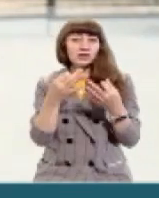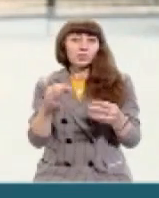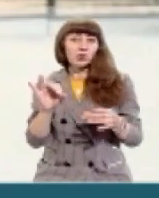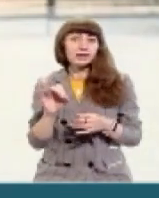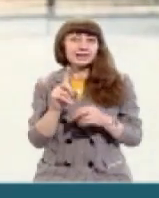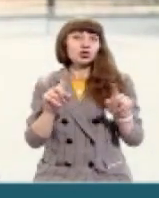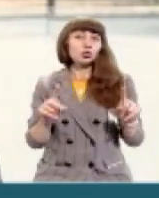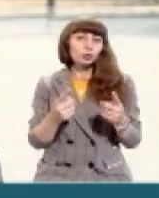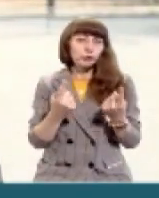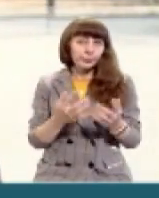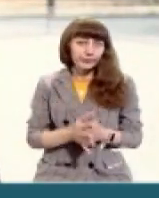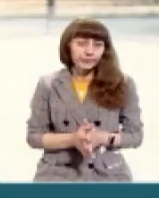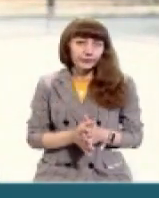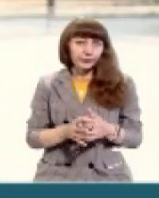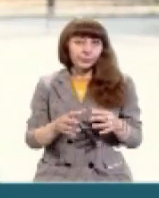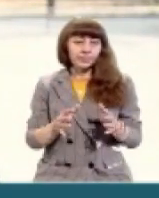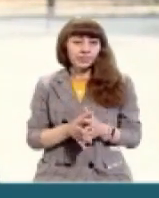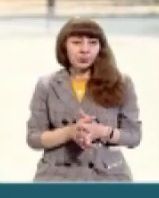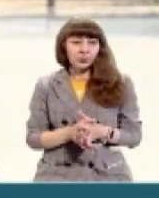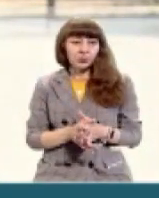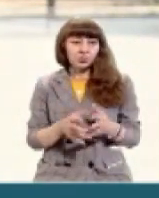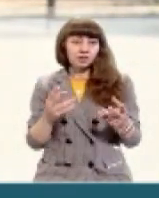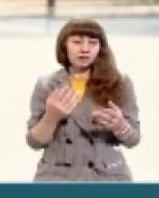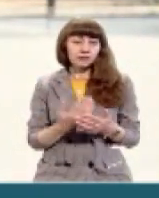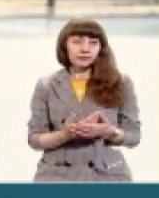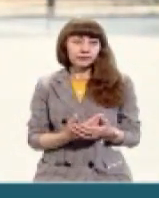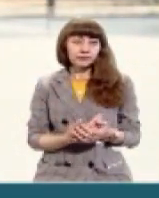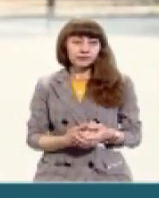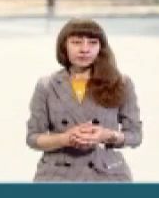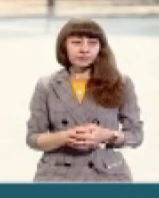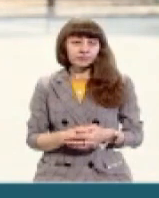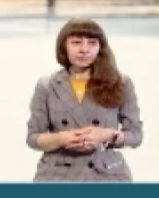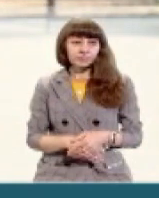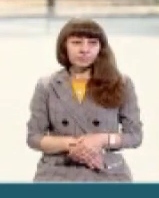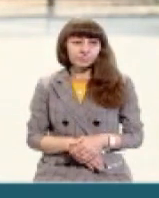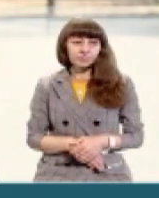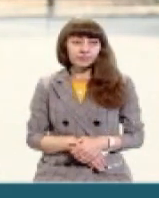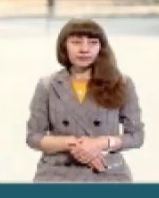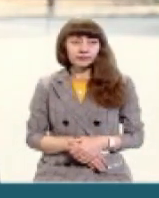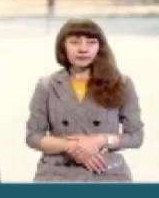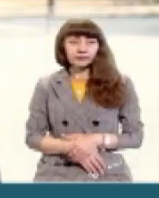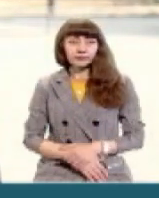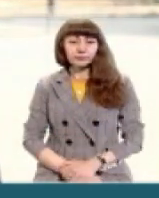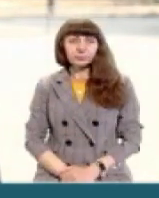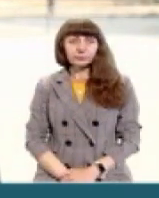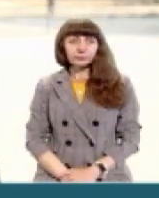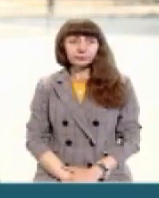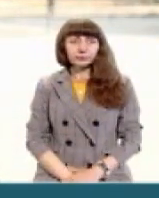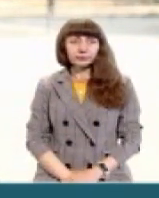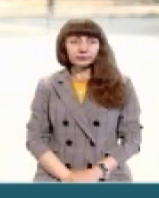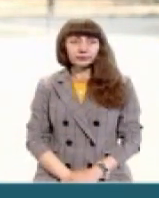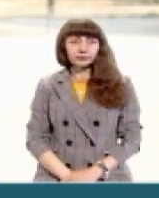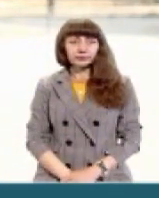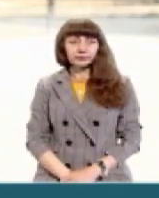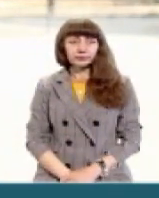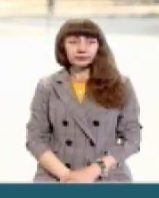барады. Оларға ұрланған қаражаттың 10% беріледі. Егер де ұзақ уақытты қажет ететін болса, алаяқтар олардың пайыздық мөлшерін